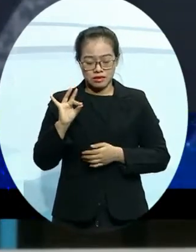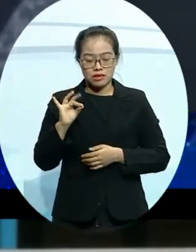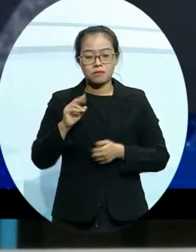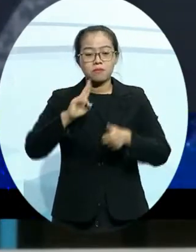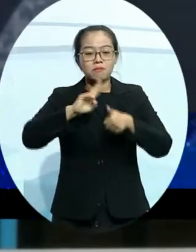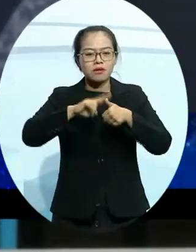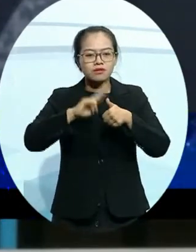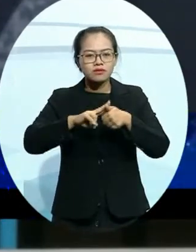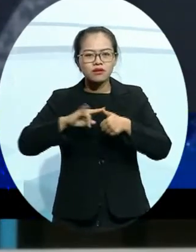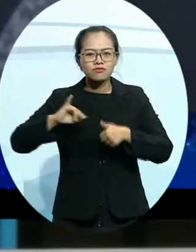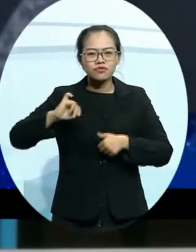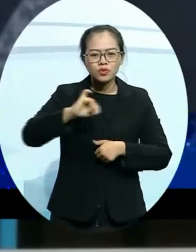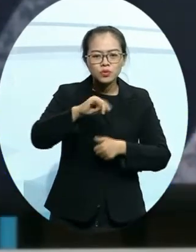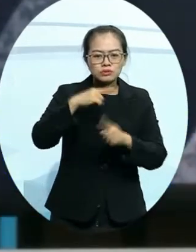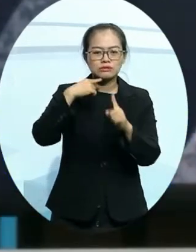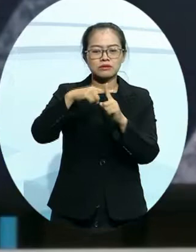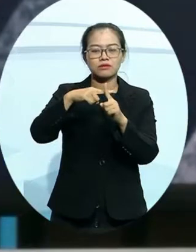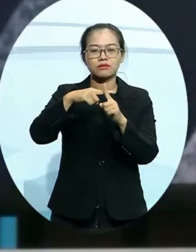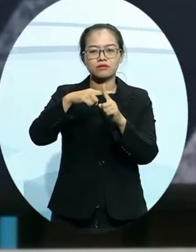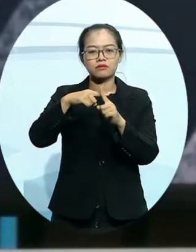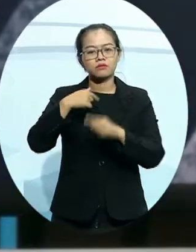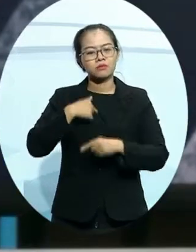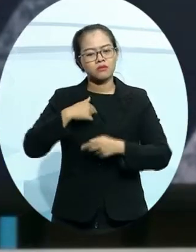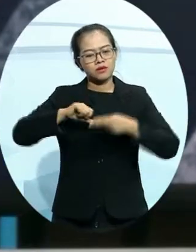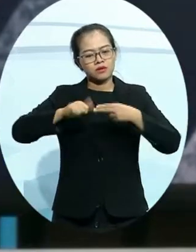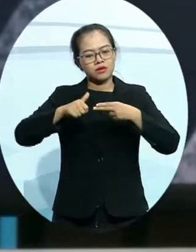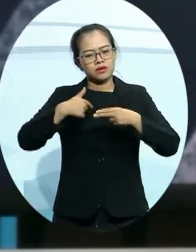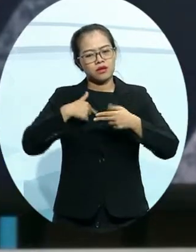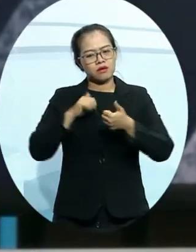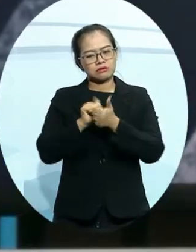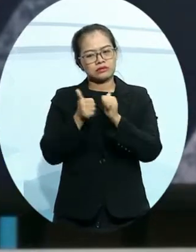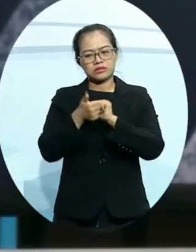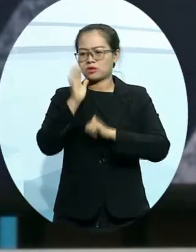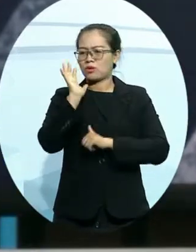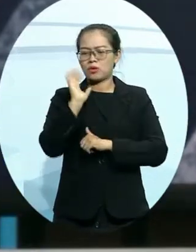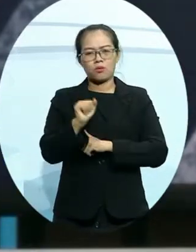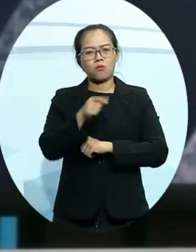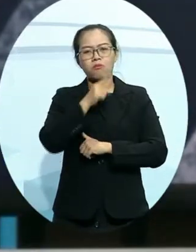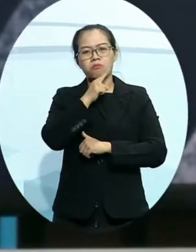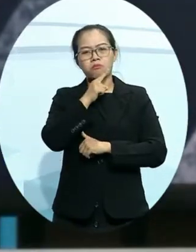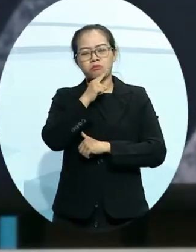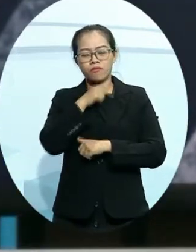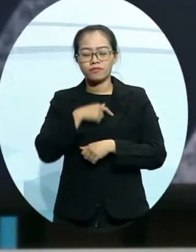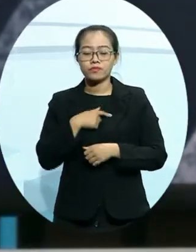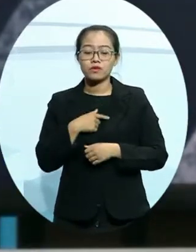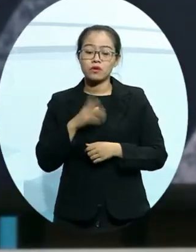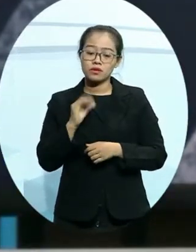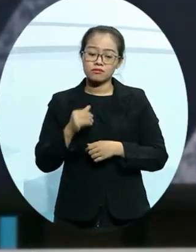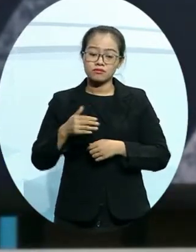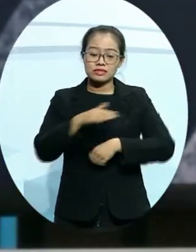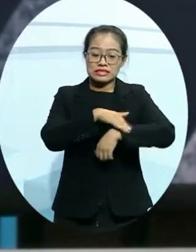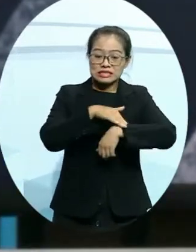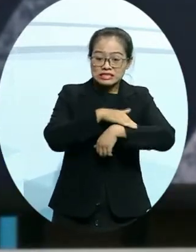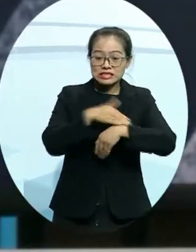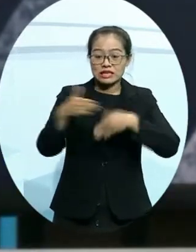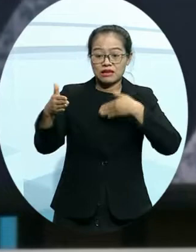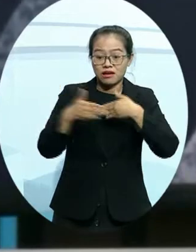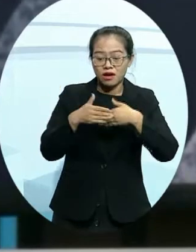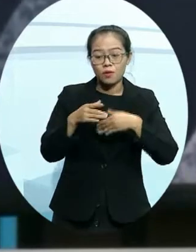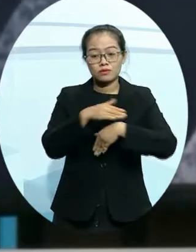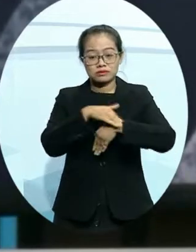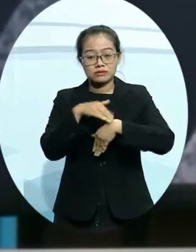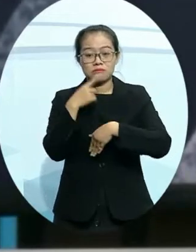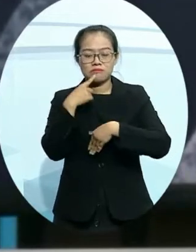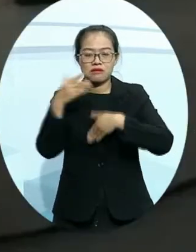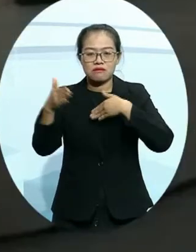Tuy nhiên, điều này vẫn chưa thể thay đổi đánh giá của chúng tôi về con đường lây nhiễm thông qua tiếp xúc gần như da với da hay da với miệng.